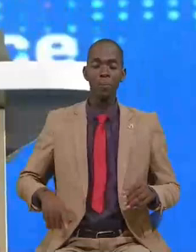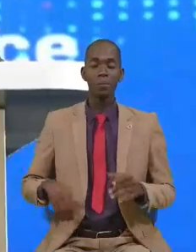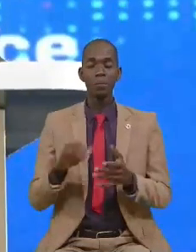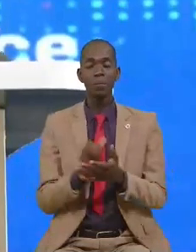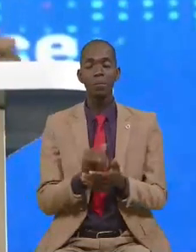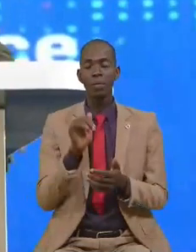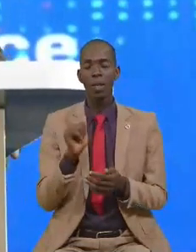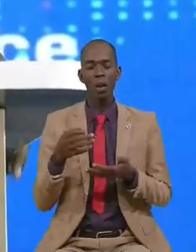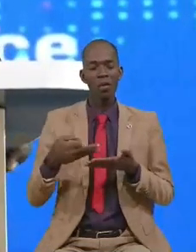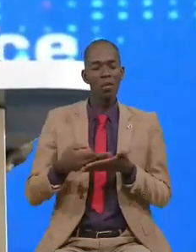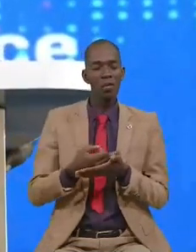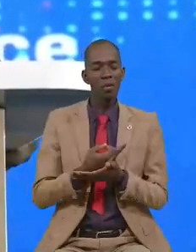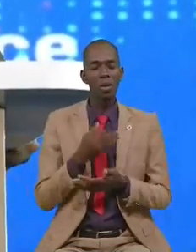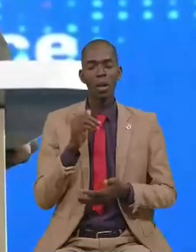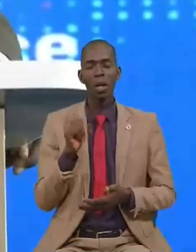qu'une